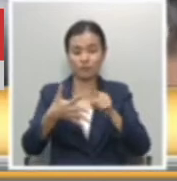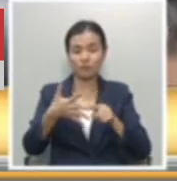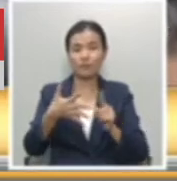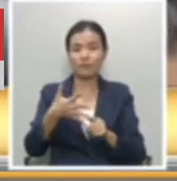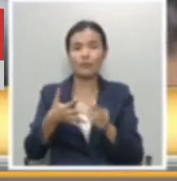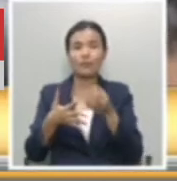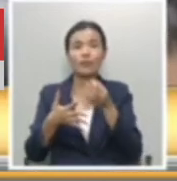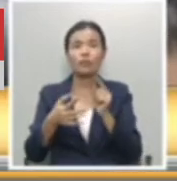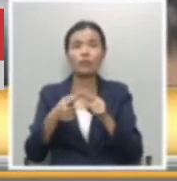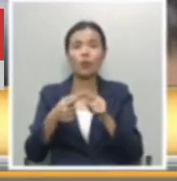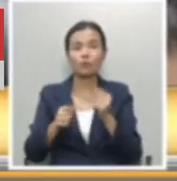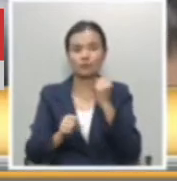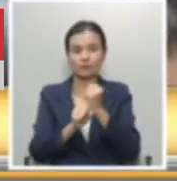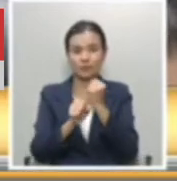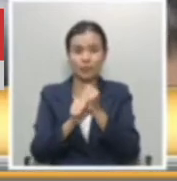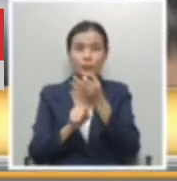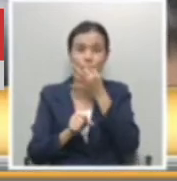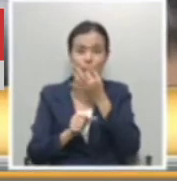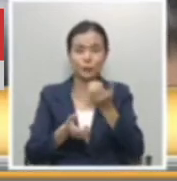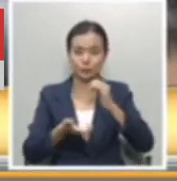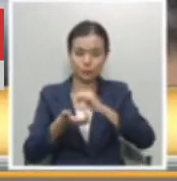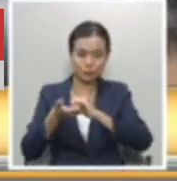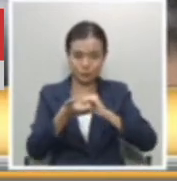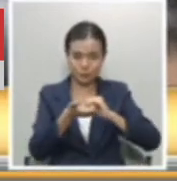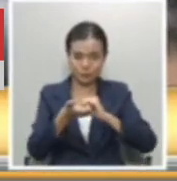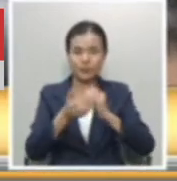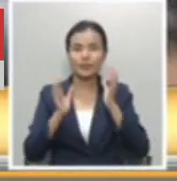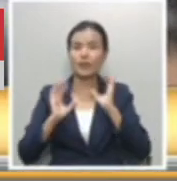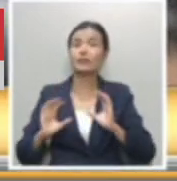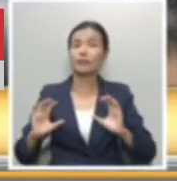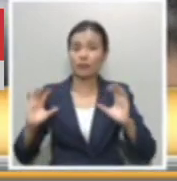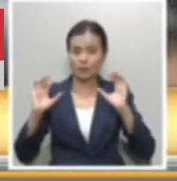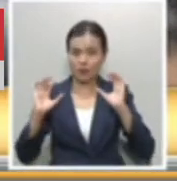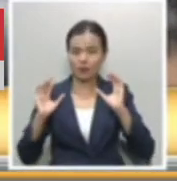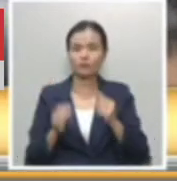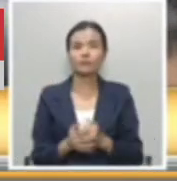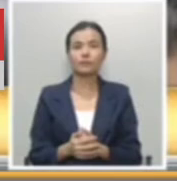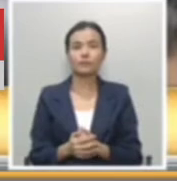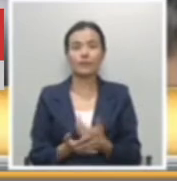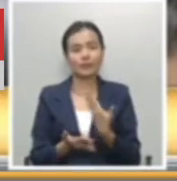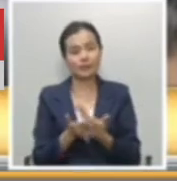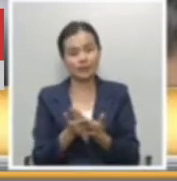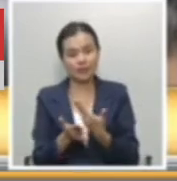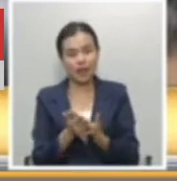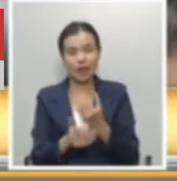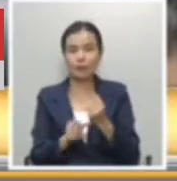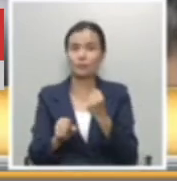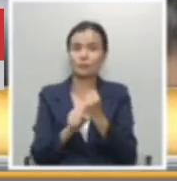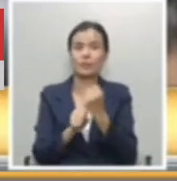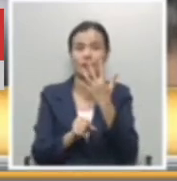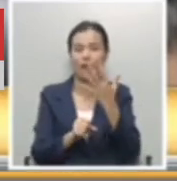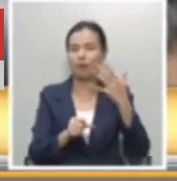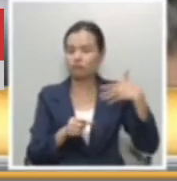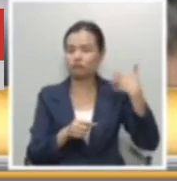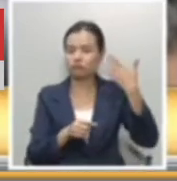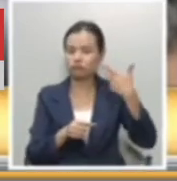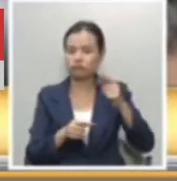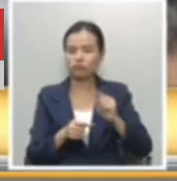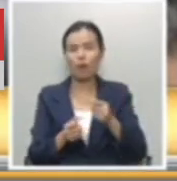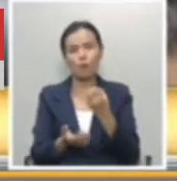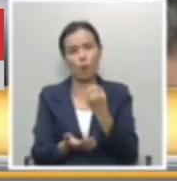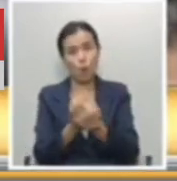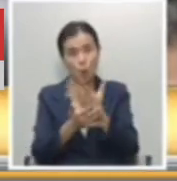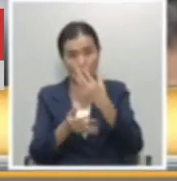ากินกับรัฐบาลนี่แหละครับเกี่ยวข้องกับรัฐบาลจนทำให้ทรัพย์สิน5ปีนี้นะครับเขามี